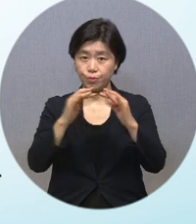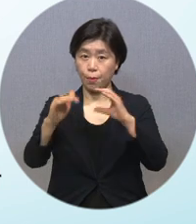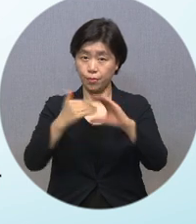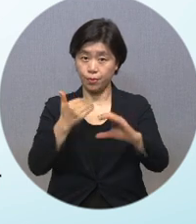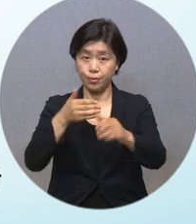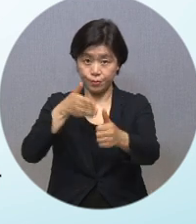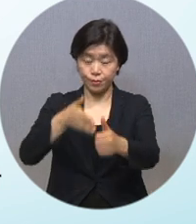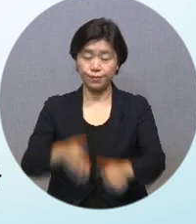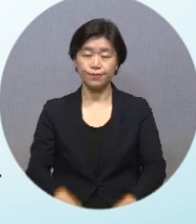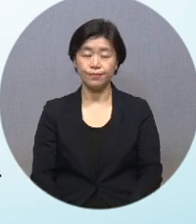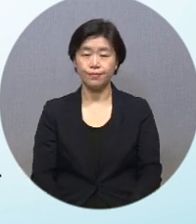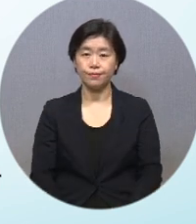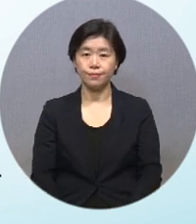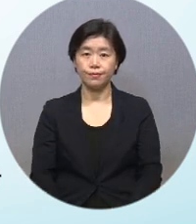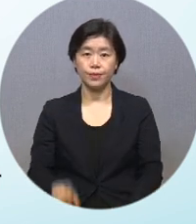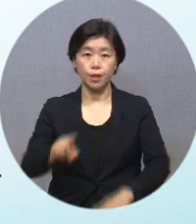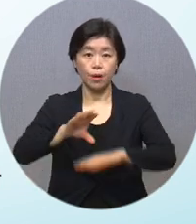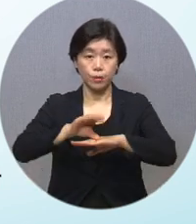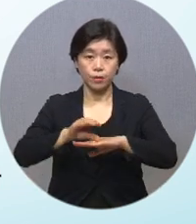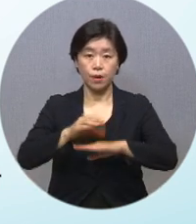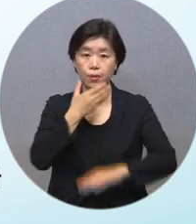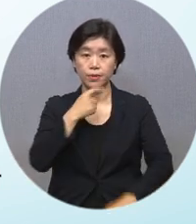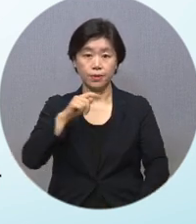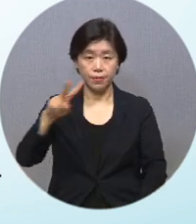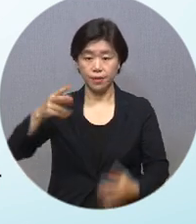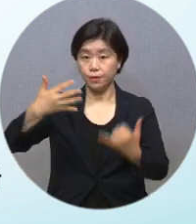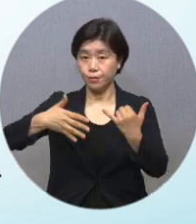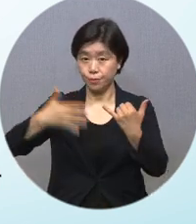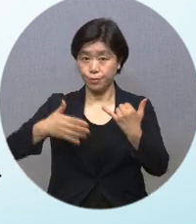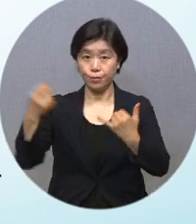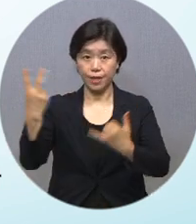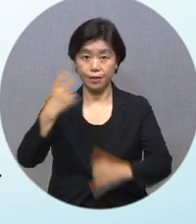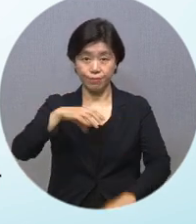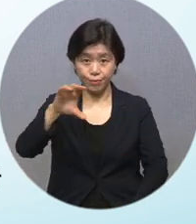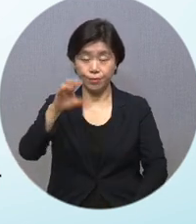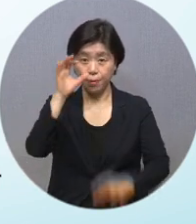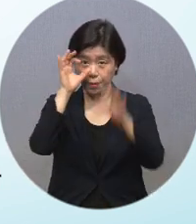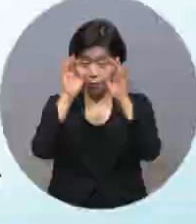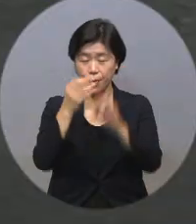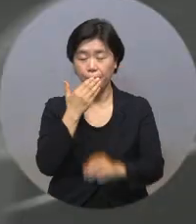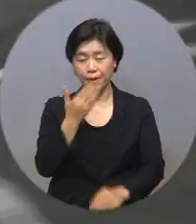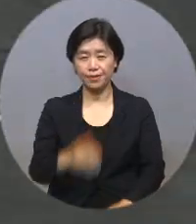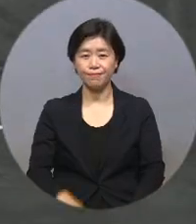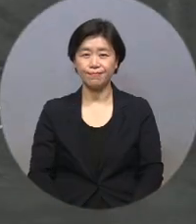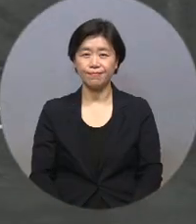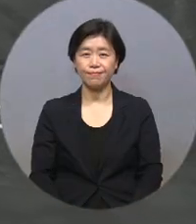됩니다. 해당 프로그램은 복지TV 유튜브 채널로 다시 볼수 있습니다.